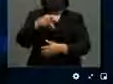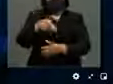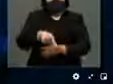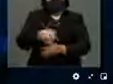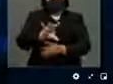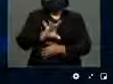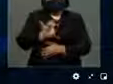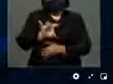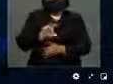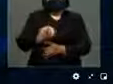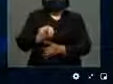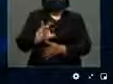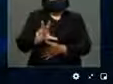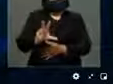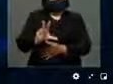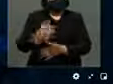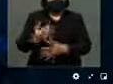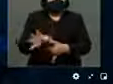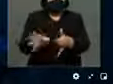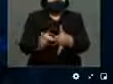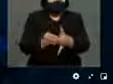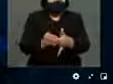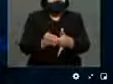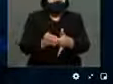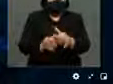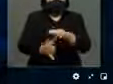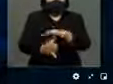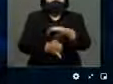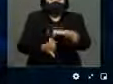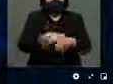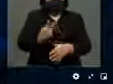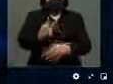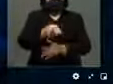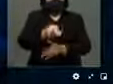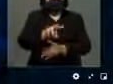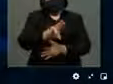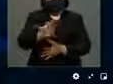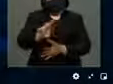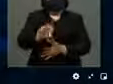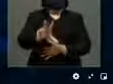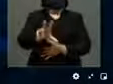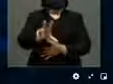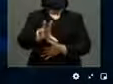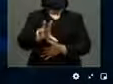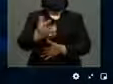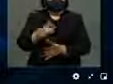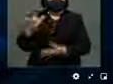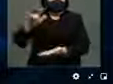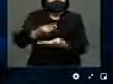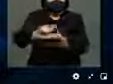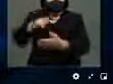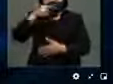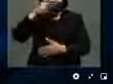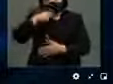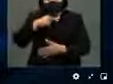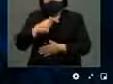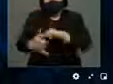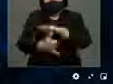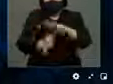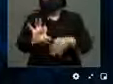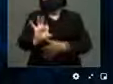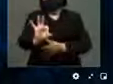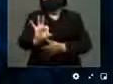6,853 รายและการติดเชื้อในประเทศ 2,773และมีการติดเชื้อที่เดินทางมาจากต่างประเทศอีก9ร